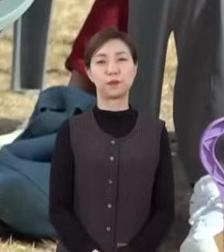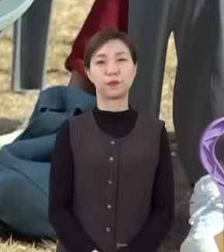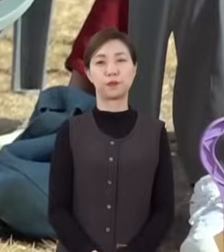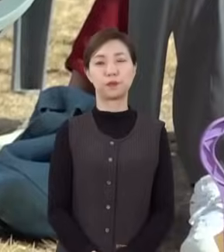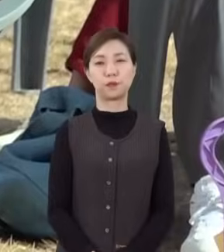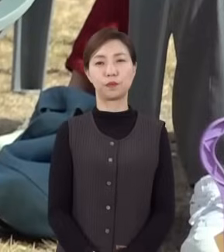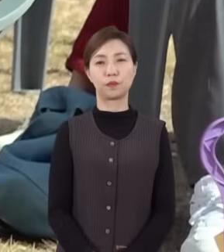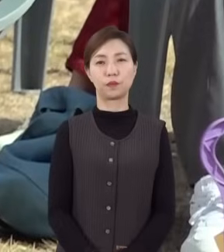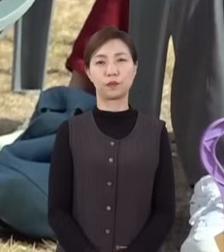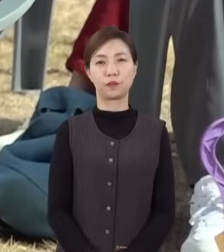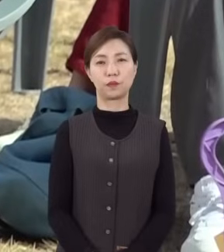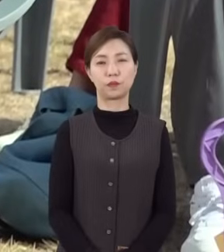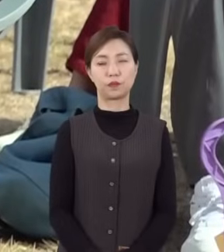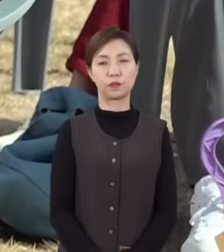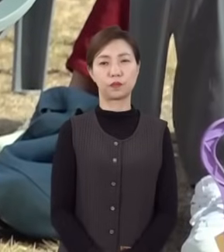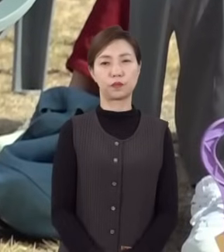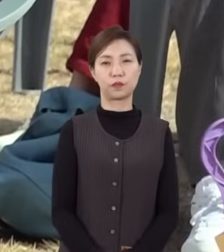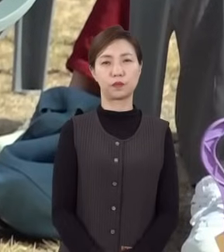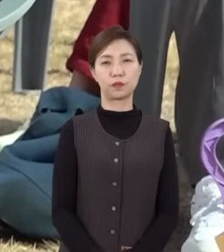그래서